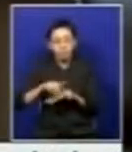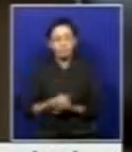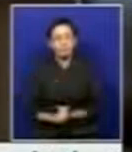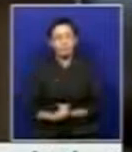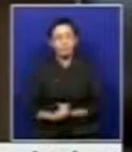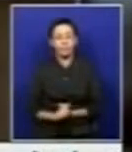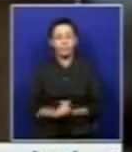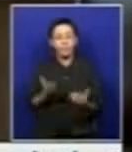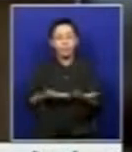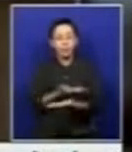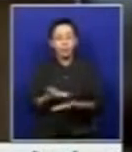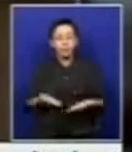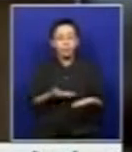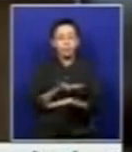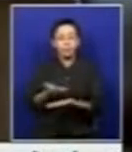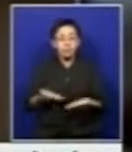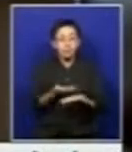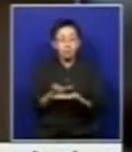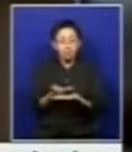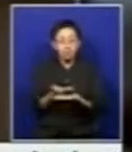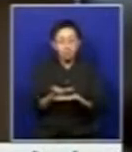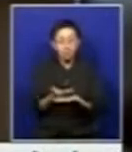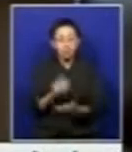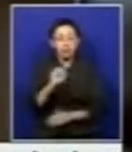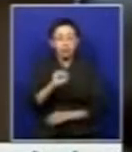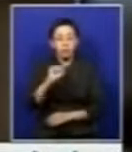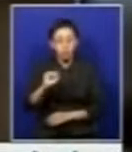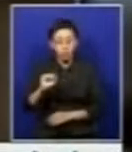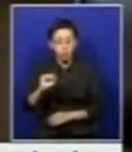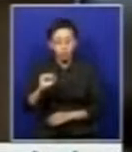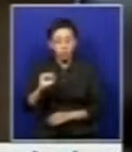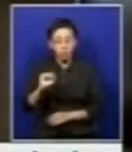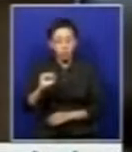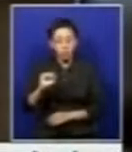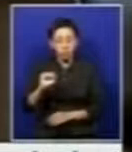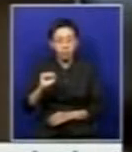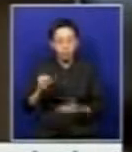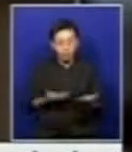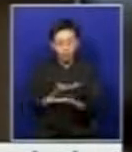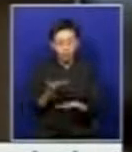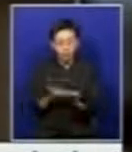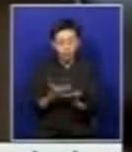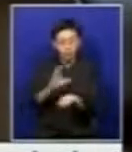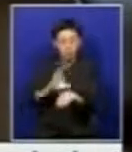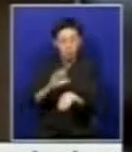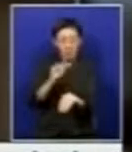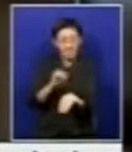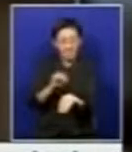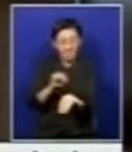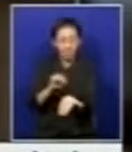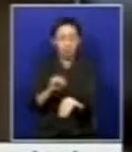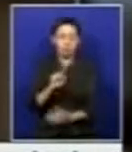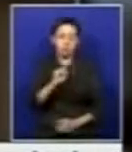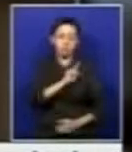การพิจารณาของสภาผู้แทนราษฎรเราต่อเม็ดเงินก้อนนี้เนี่ยมันเป็นหน้า